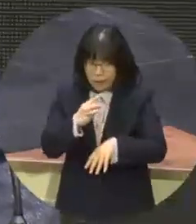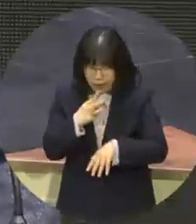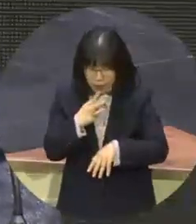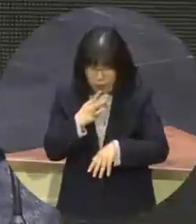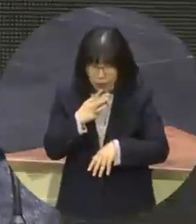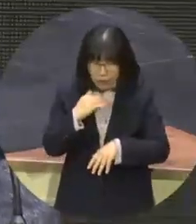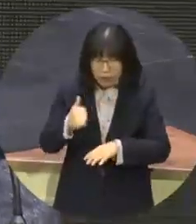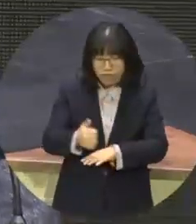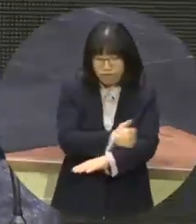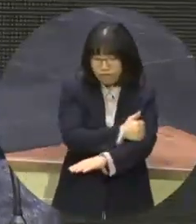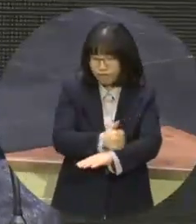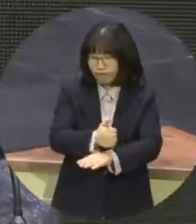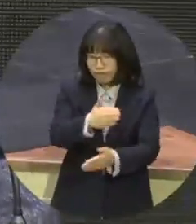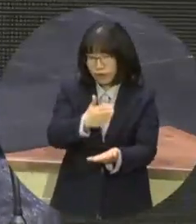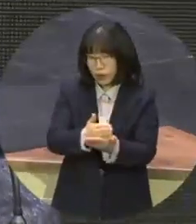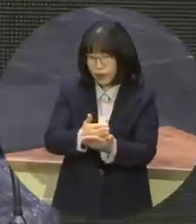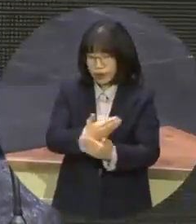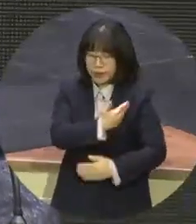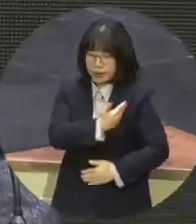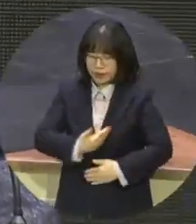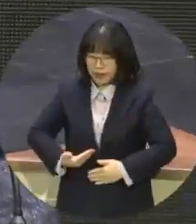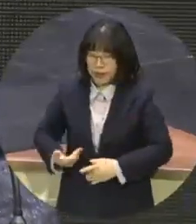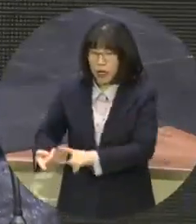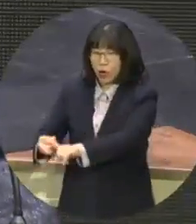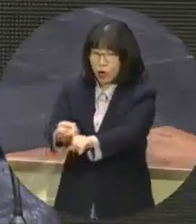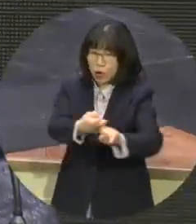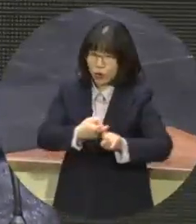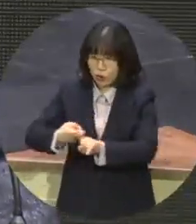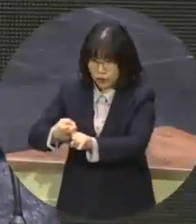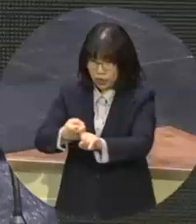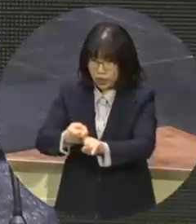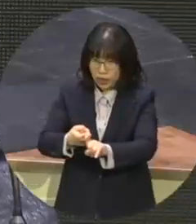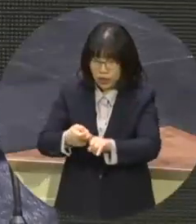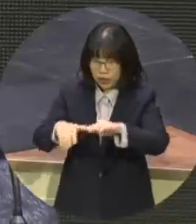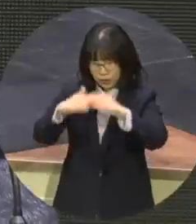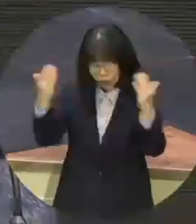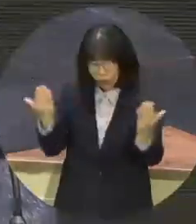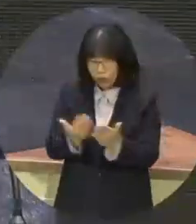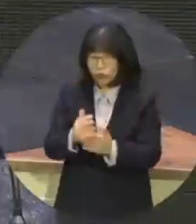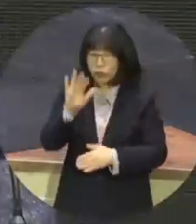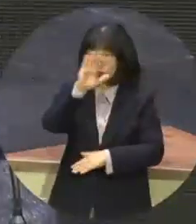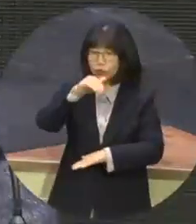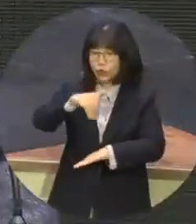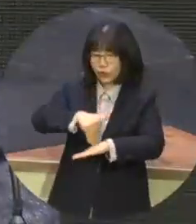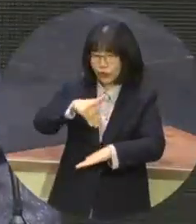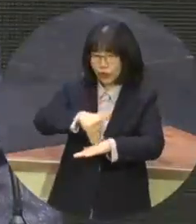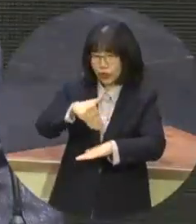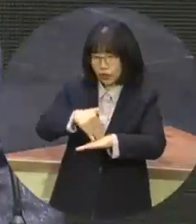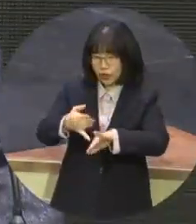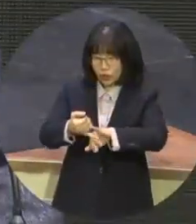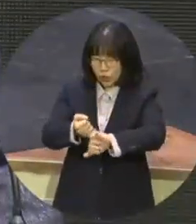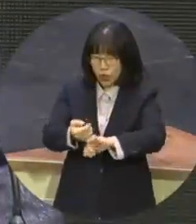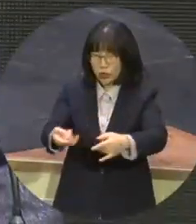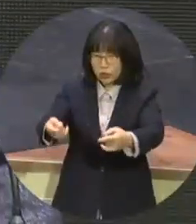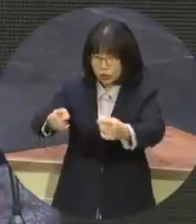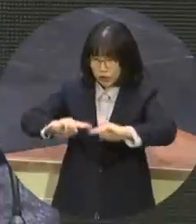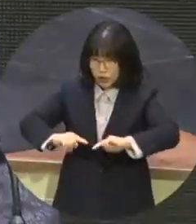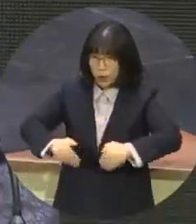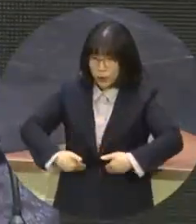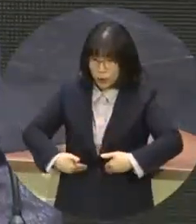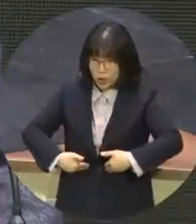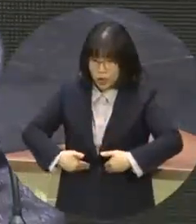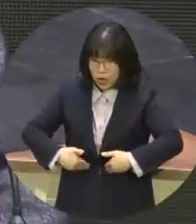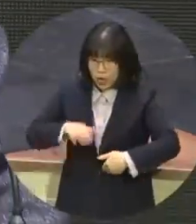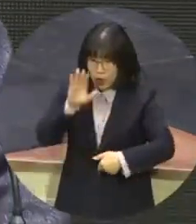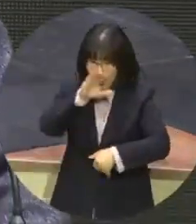아니에요. 이 교회는 제자 공동체예요. 그러니까 모두 다 훈련 받아요, 훈련 속에. 훈련 속에 들어갔냐, 안 들어갔냐, 어떻게